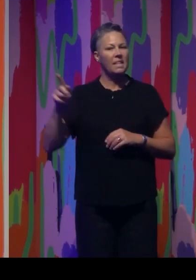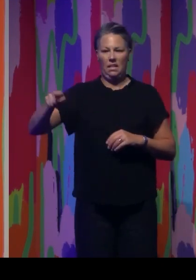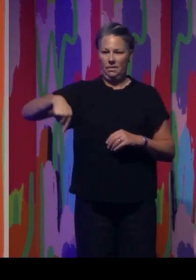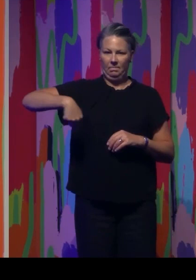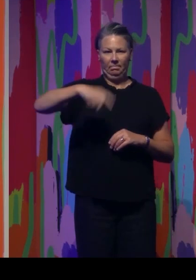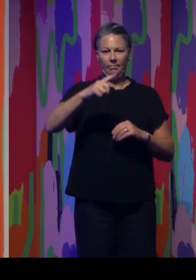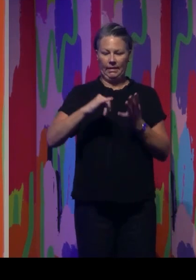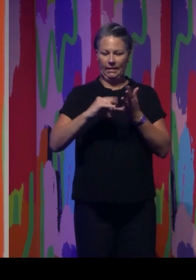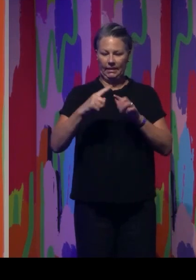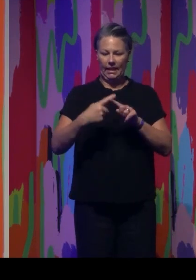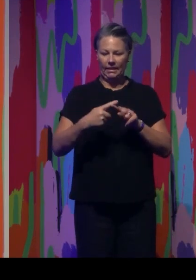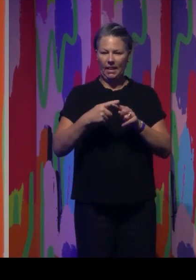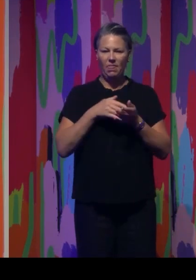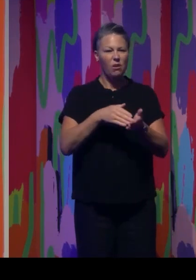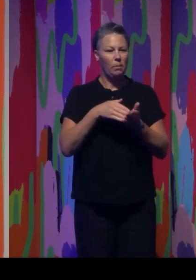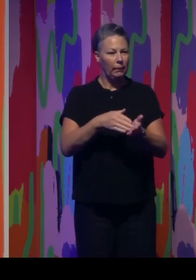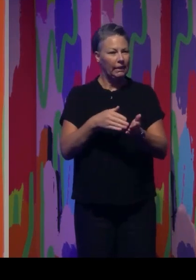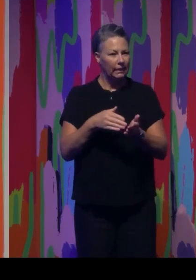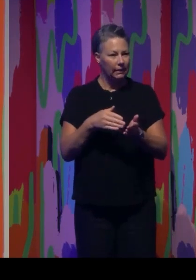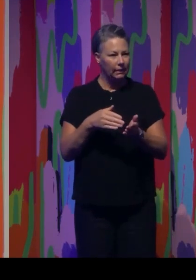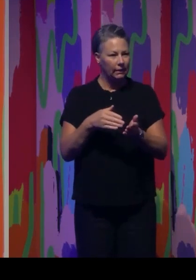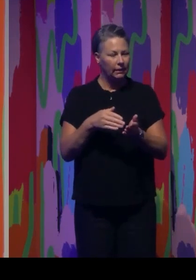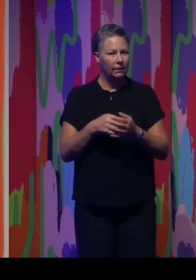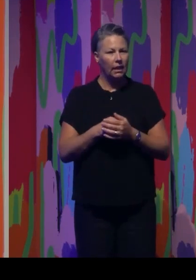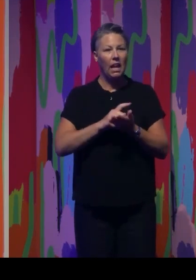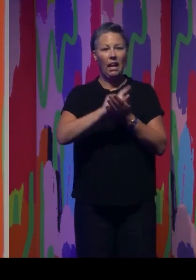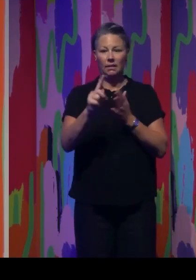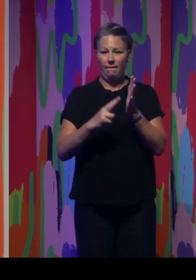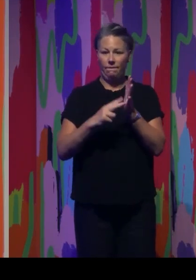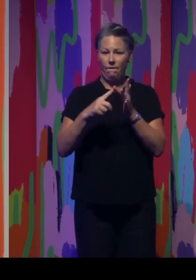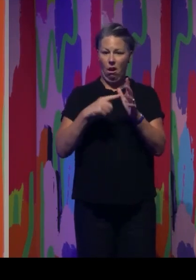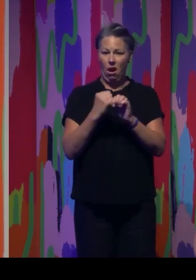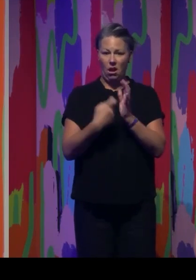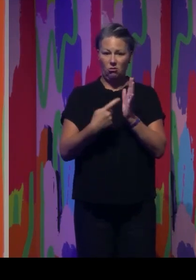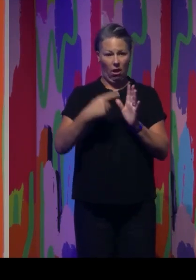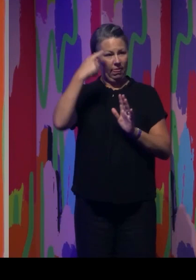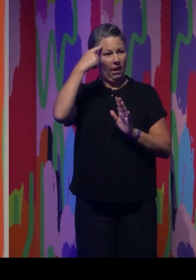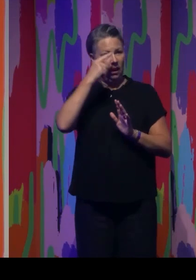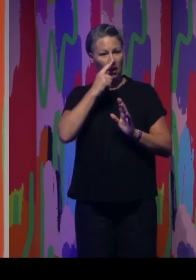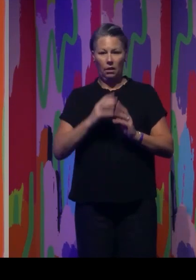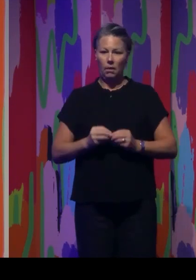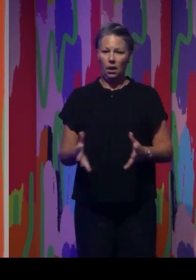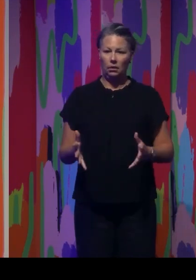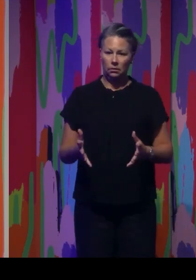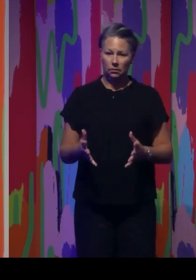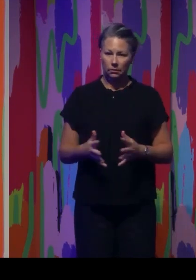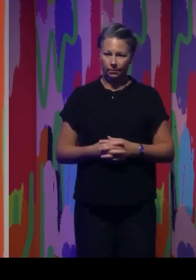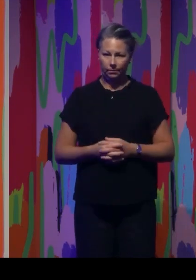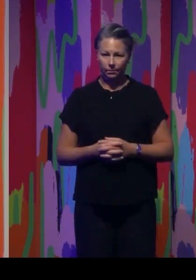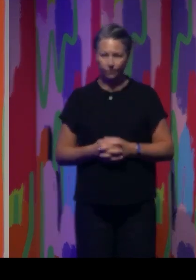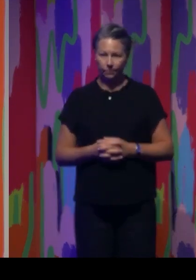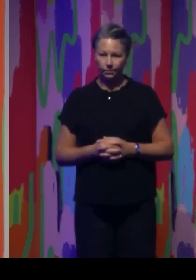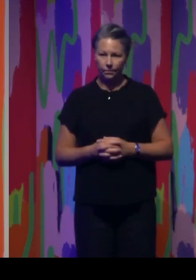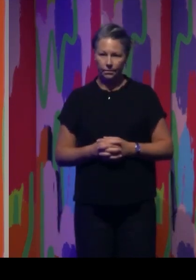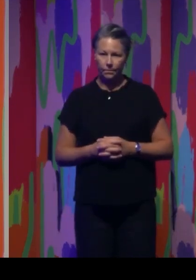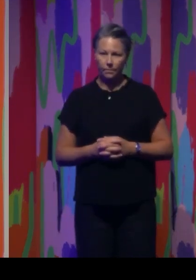সেক্স থেরাপি অ্যান্ড লেটার ওয়ান ভায়াগ্রা দ্যাটস টু ওভারকাম দ্যাট ইস্যু এবং যেটা মূলত একটা